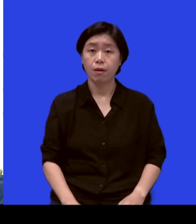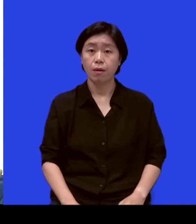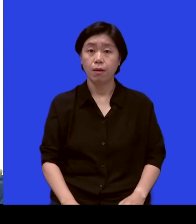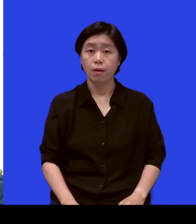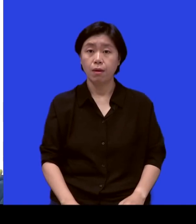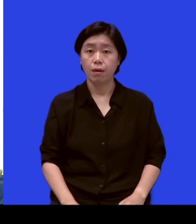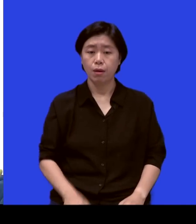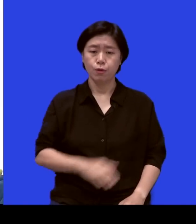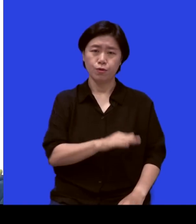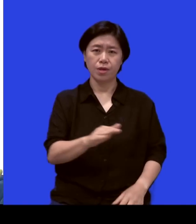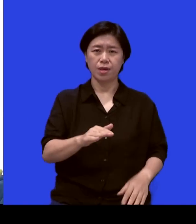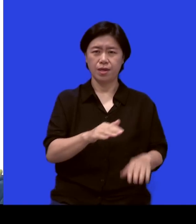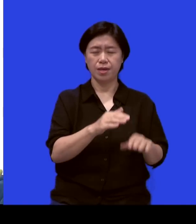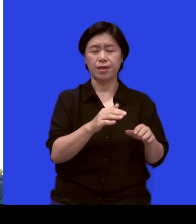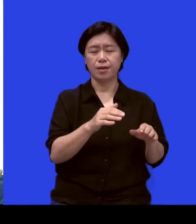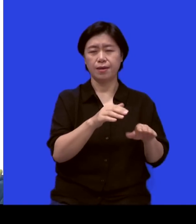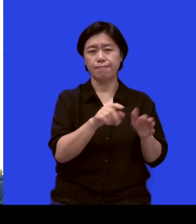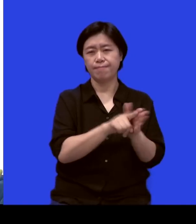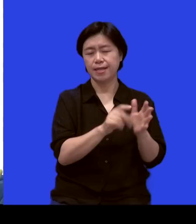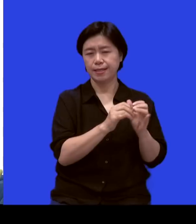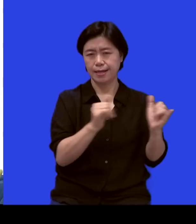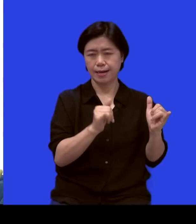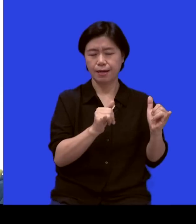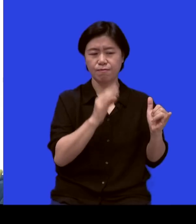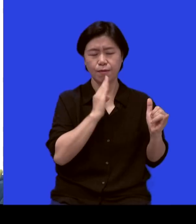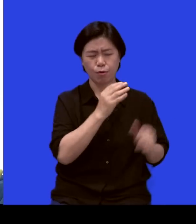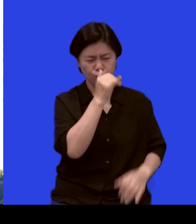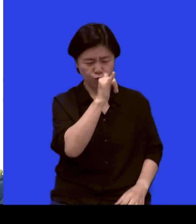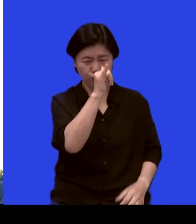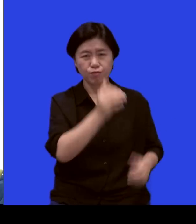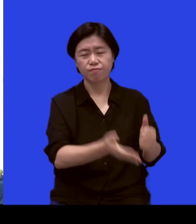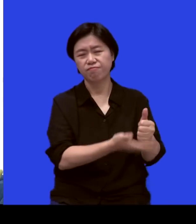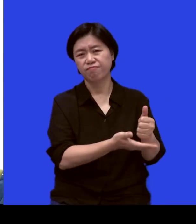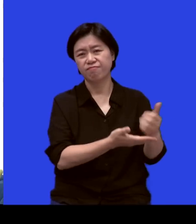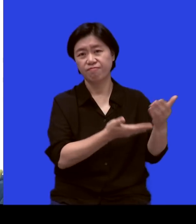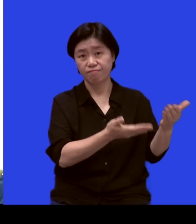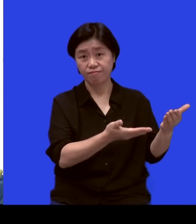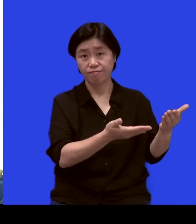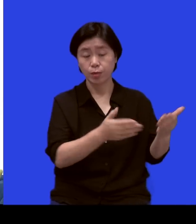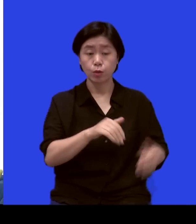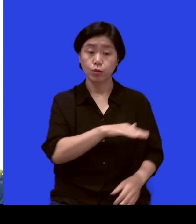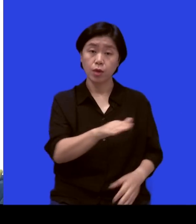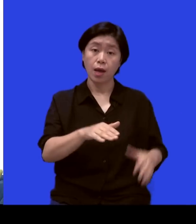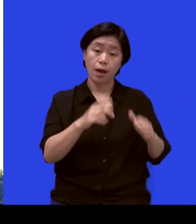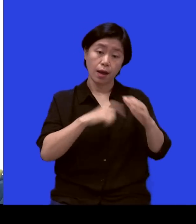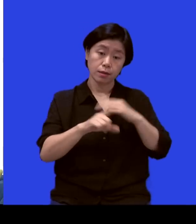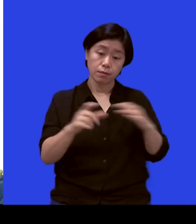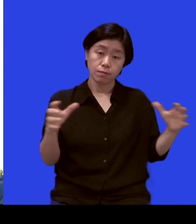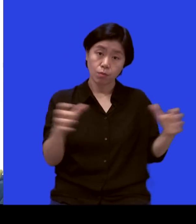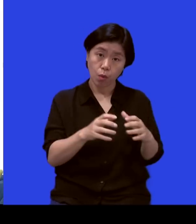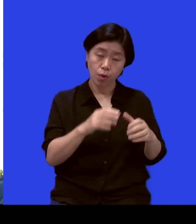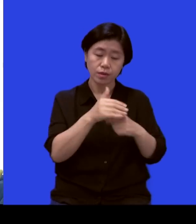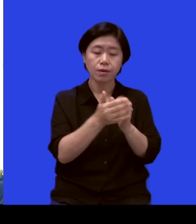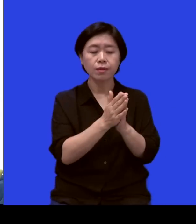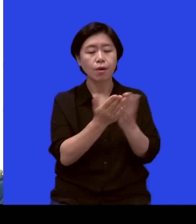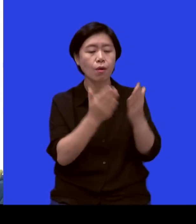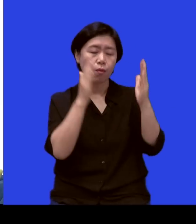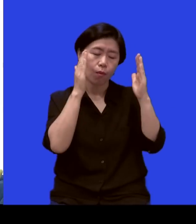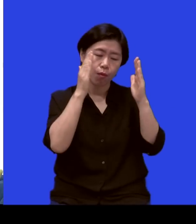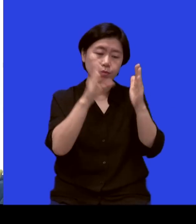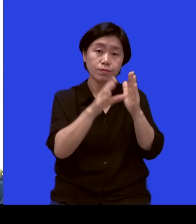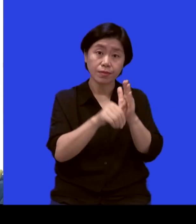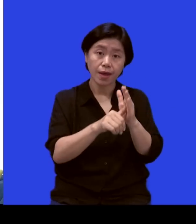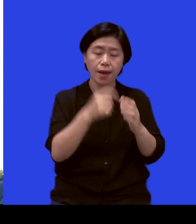이제 우리 교우들이 훌륭한 거죠. 그분들이 할 때 우리가 아침에 이제 성경 공부를 할 때 우리가 같이 이제